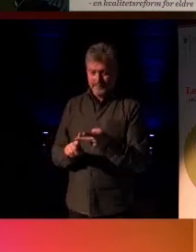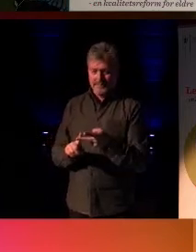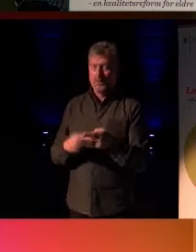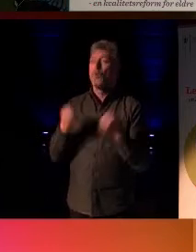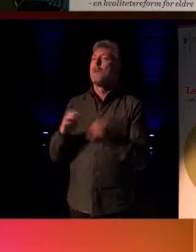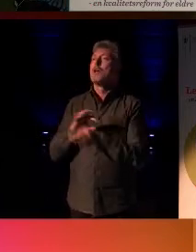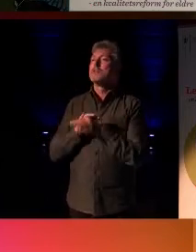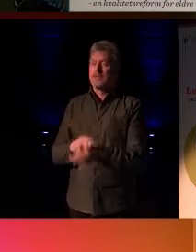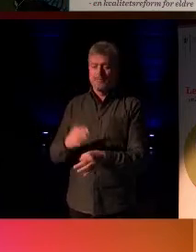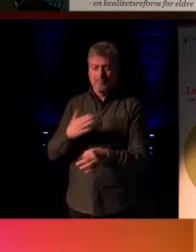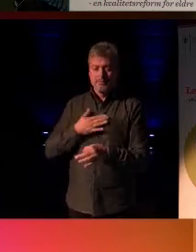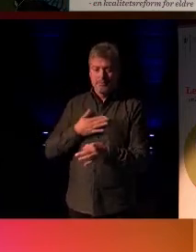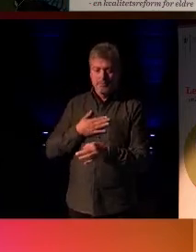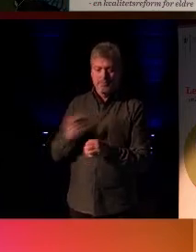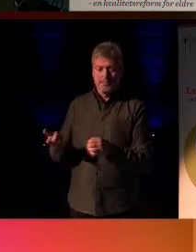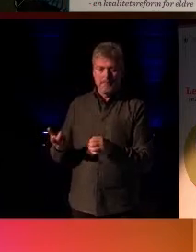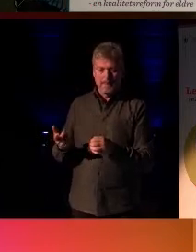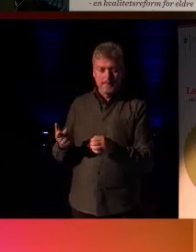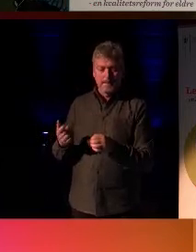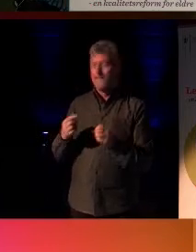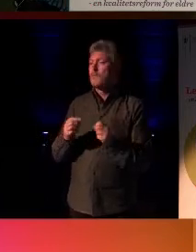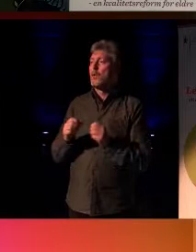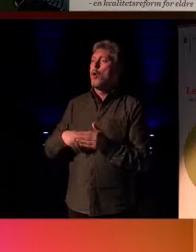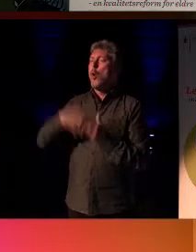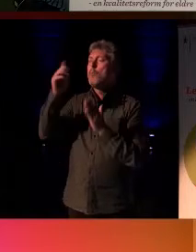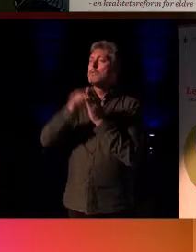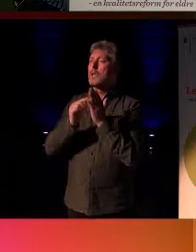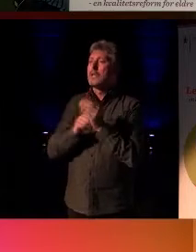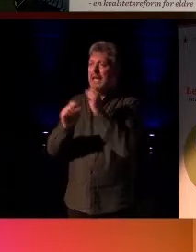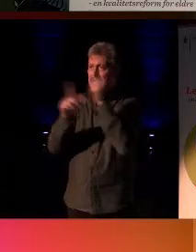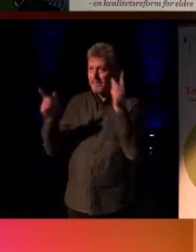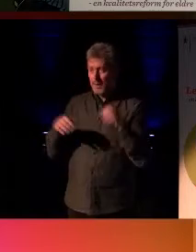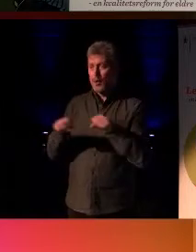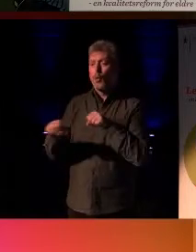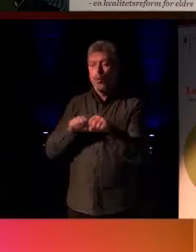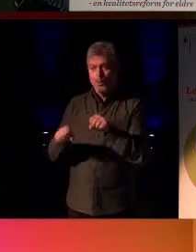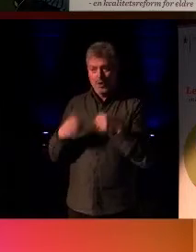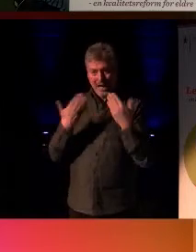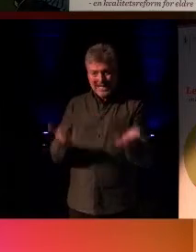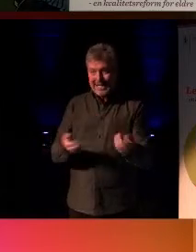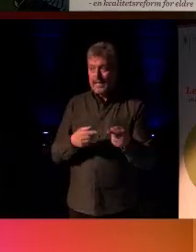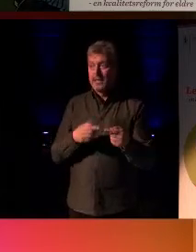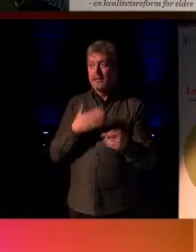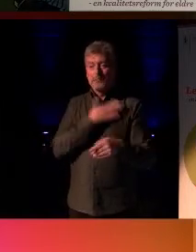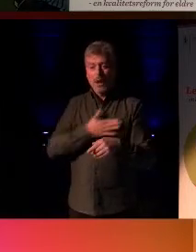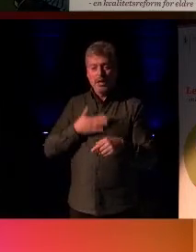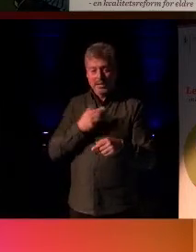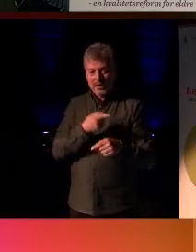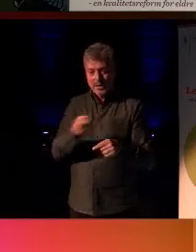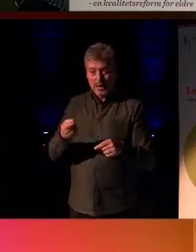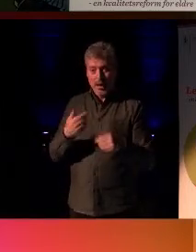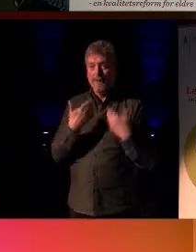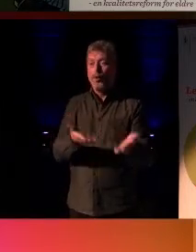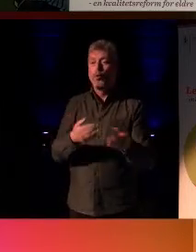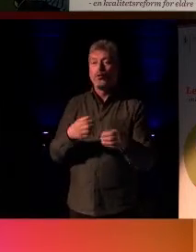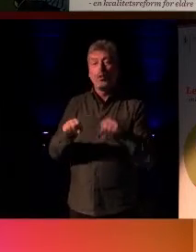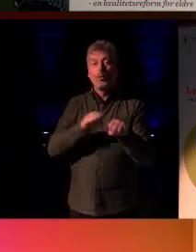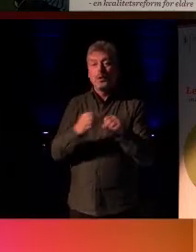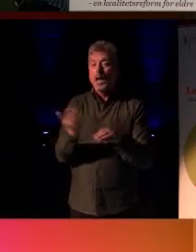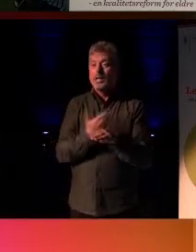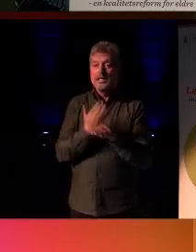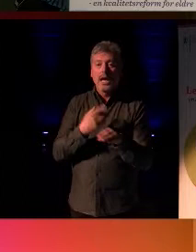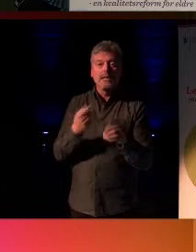Fastlegene ønsker seg en oppdatert informasjon om at kommunen har gitt pasientene deres kommunale tjenester.